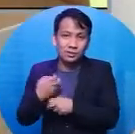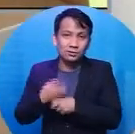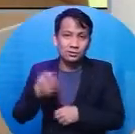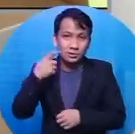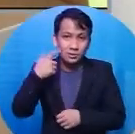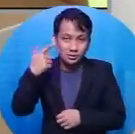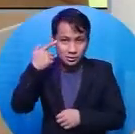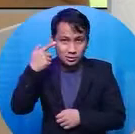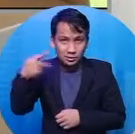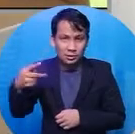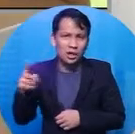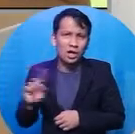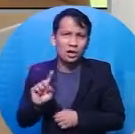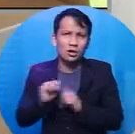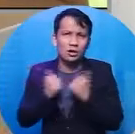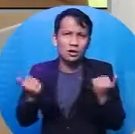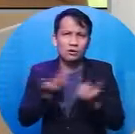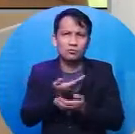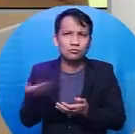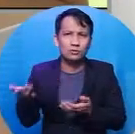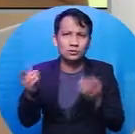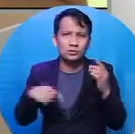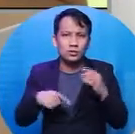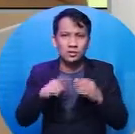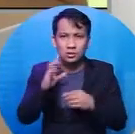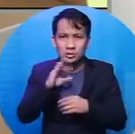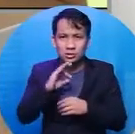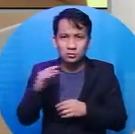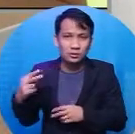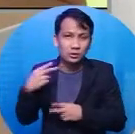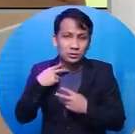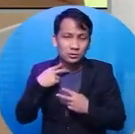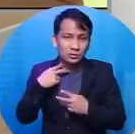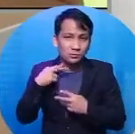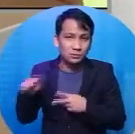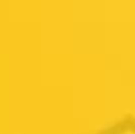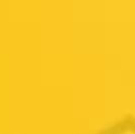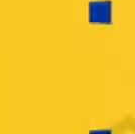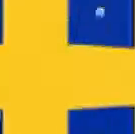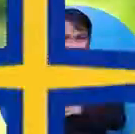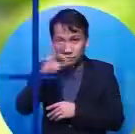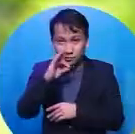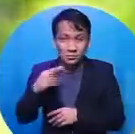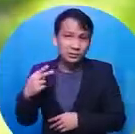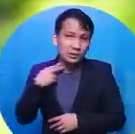Greg Gregorio. Greg, kumusta ang sitwasyon ng mga kapatid nating stranded dyan?